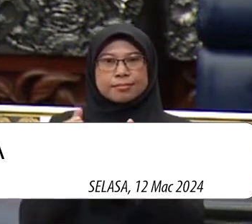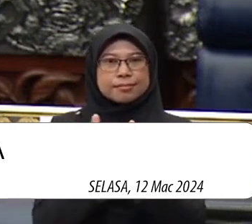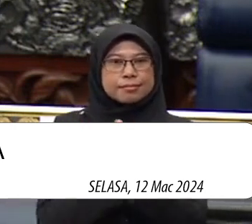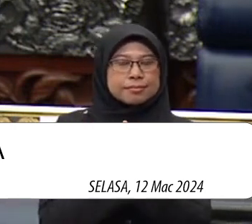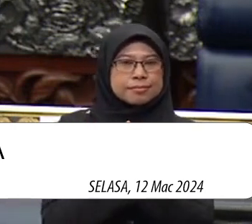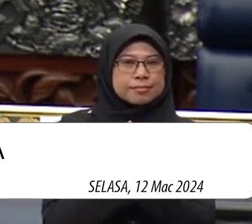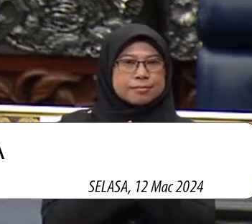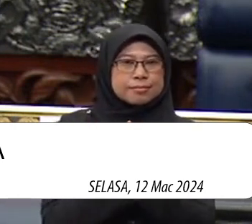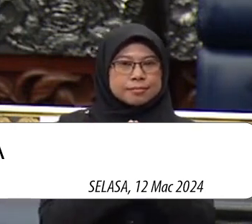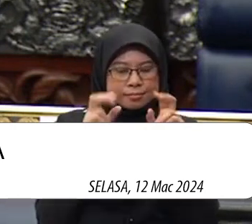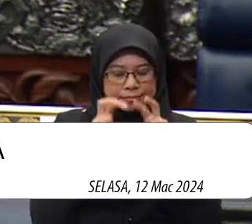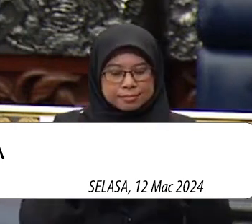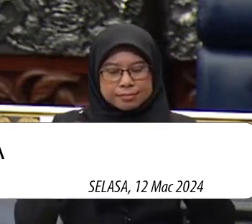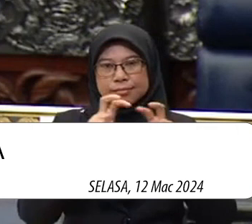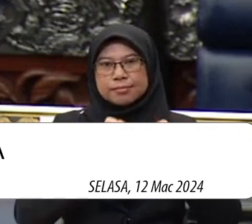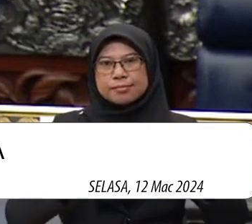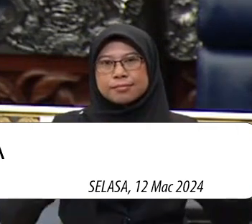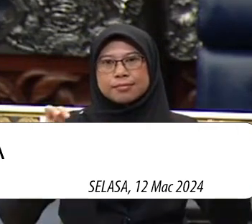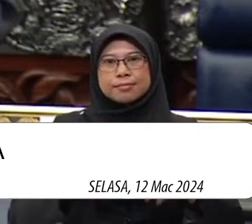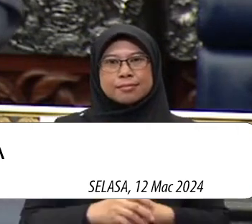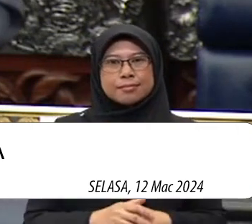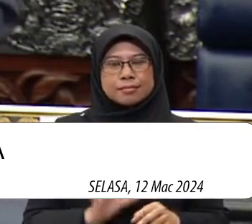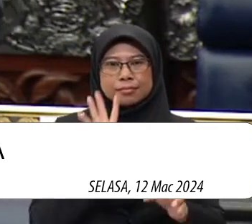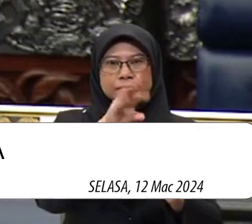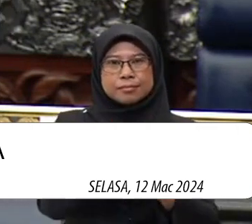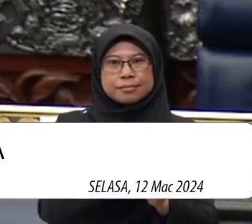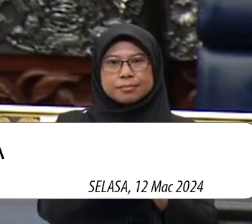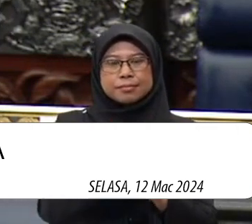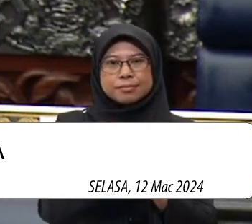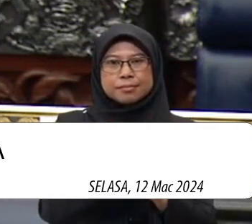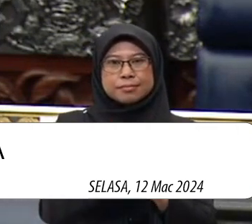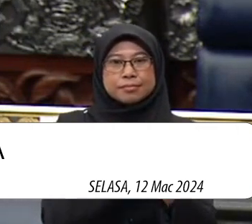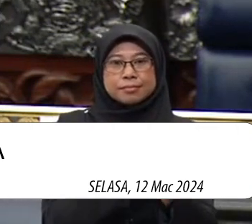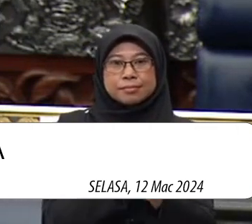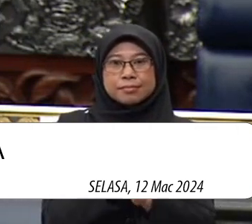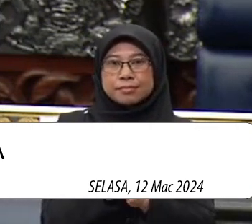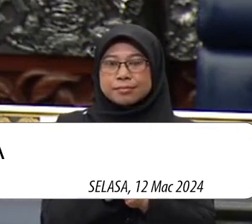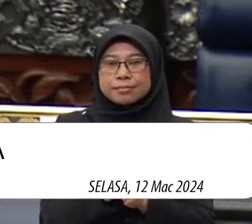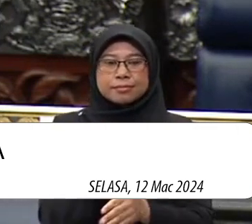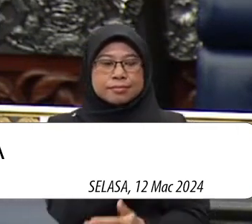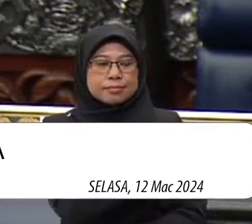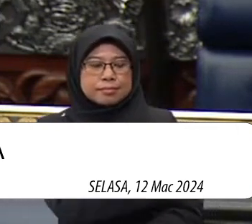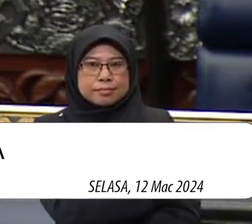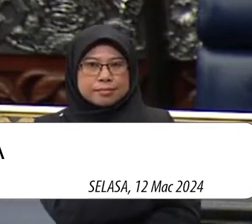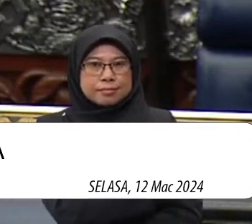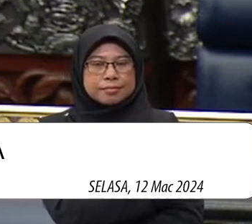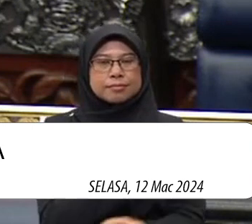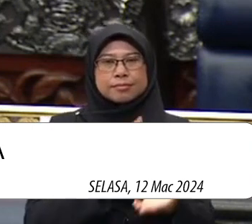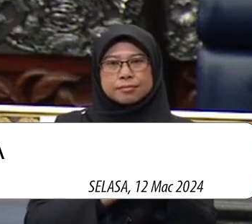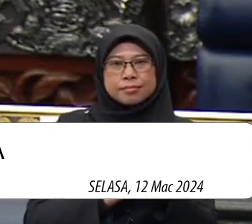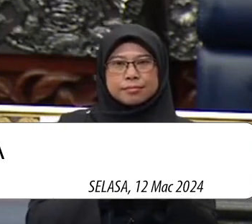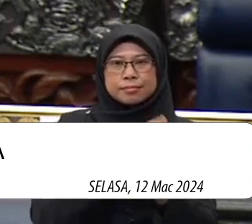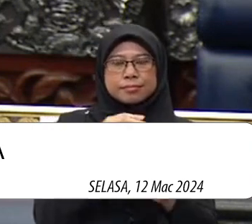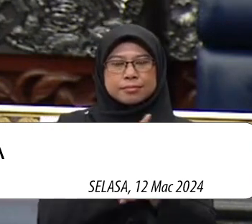dengan penyelidikan ini ia termasuklah seperti dalam bidang tenaga perubatan dan